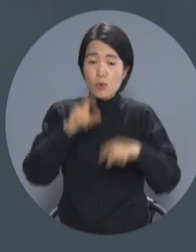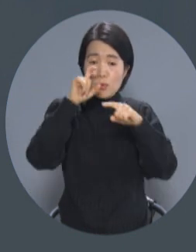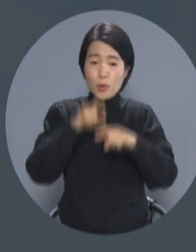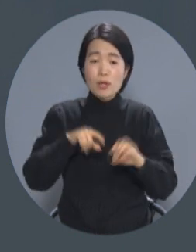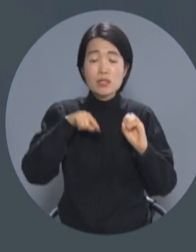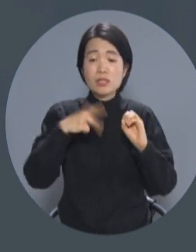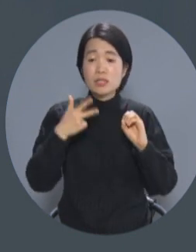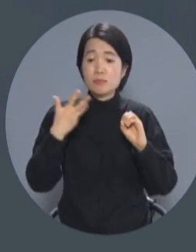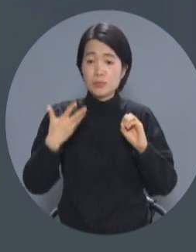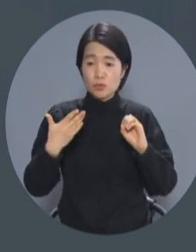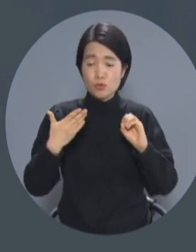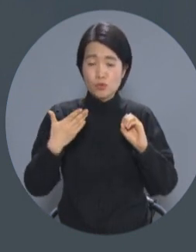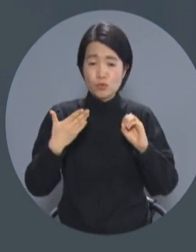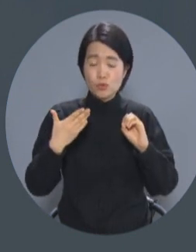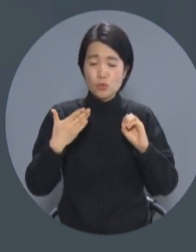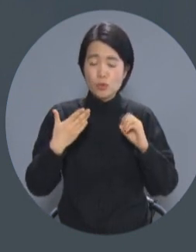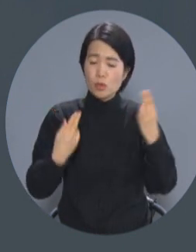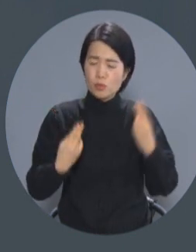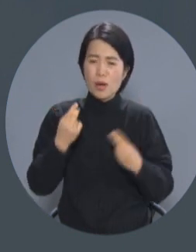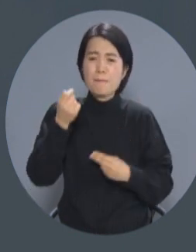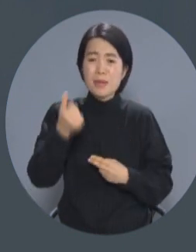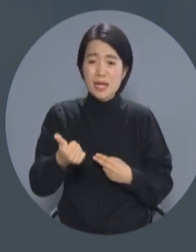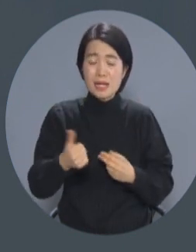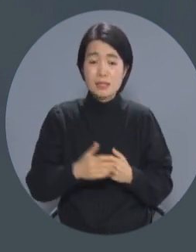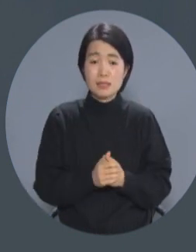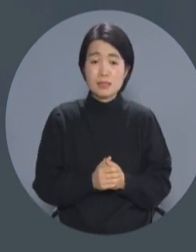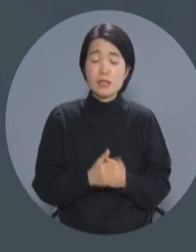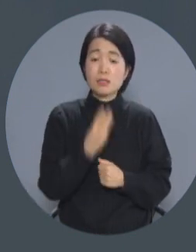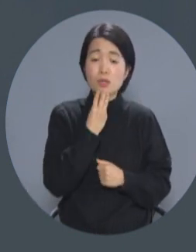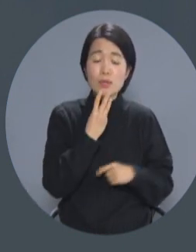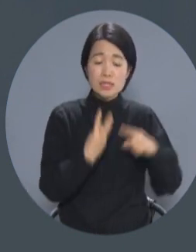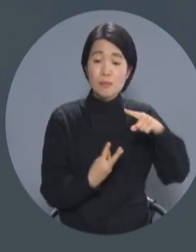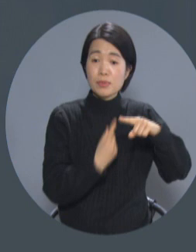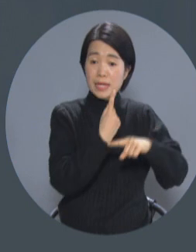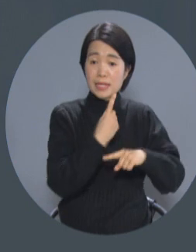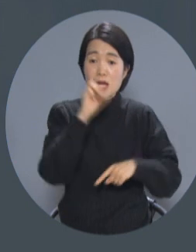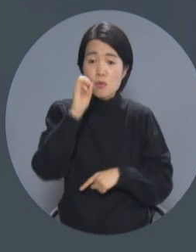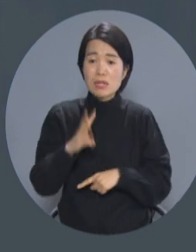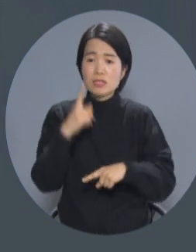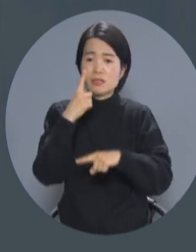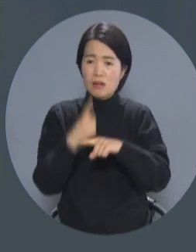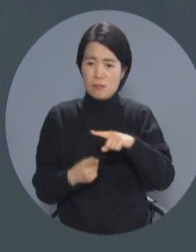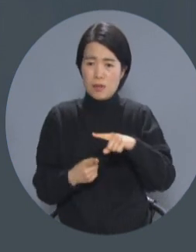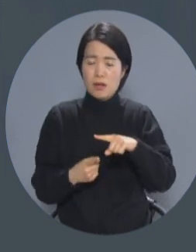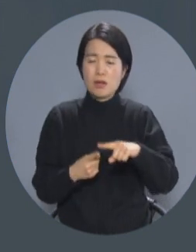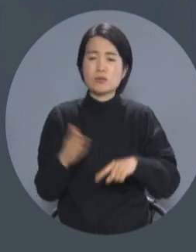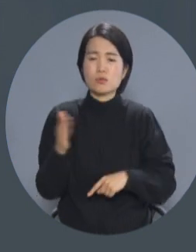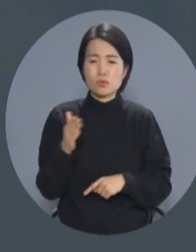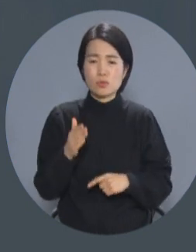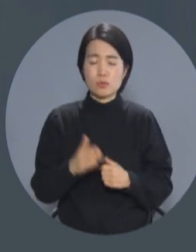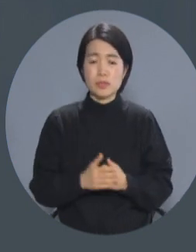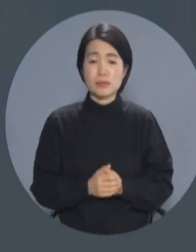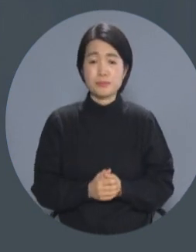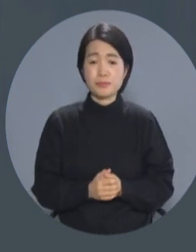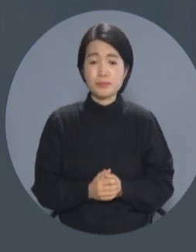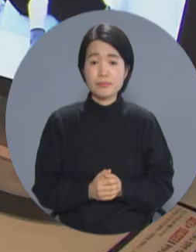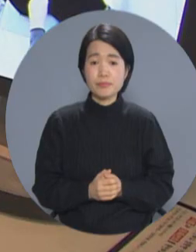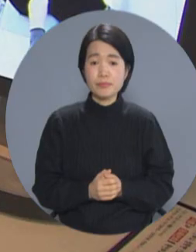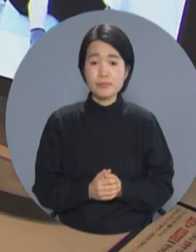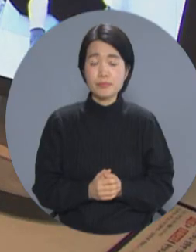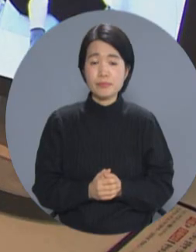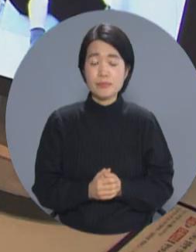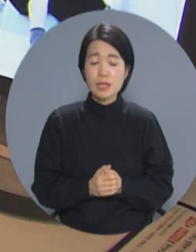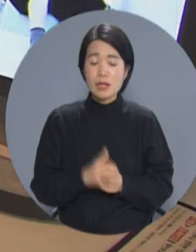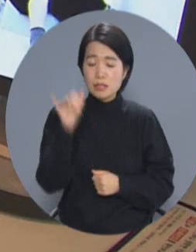평균 0.79명과 큰 차이를 보였고 서울의 3분의 1 광주 절반 수준에 머물렀습니다